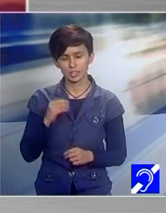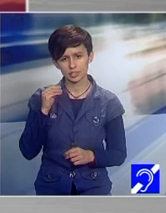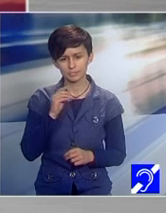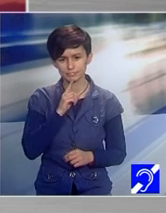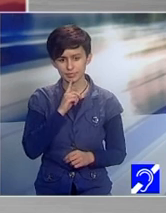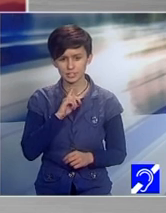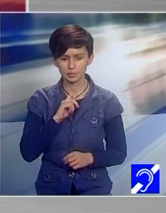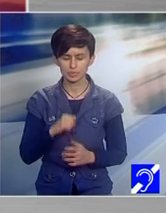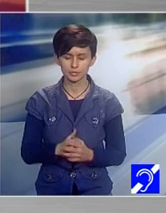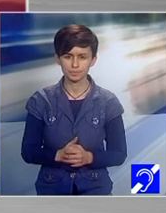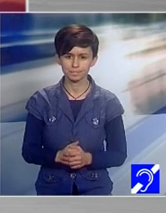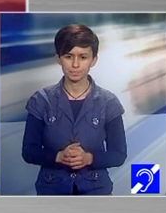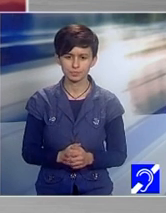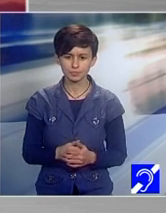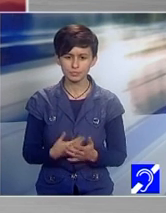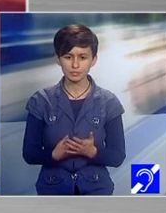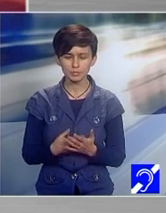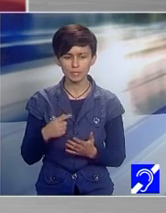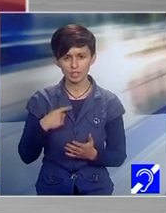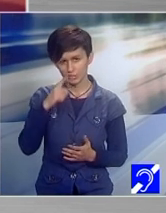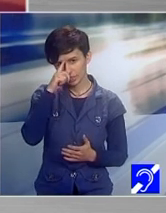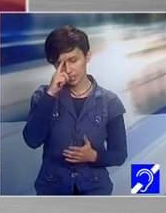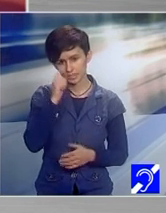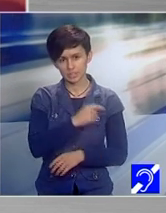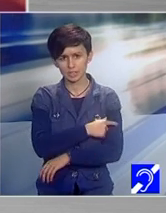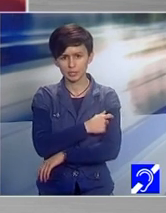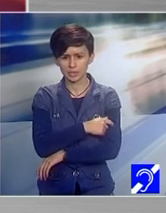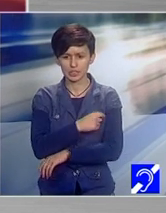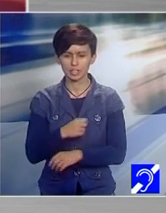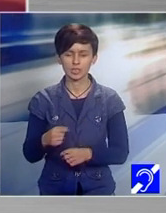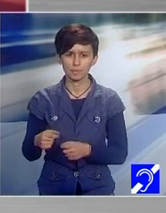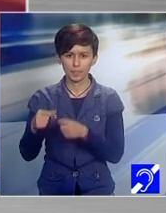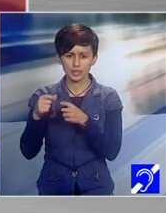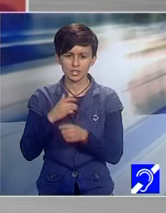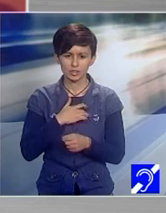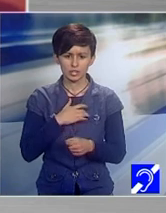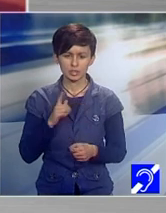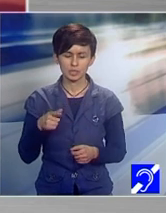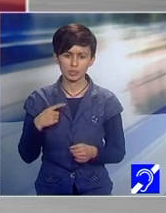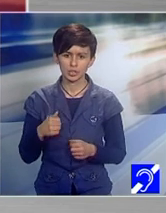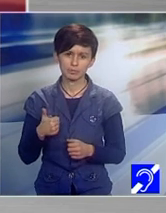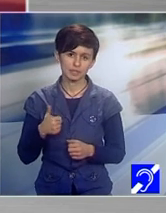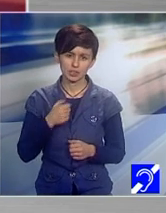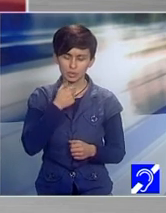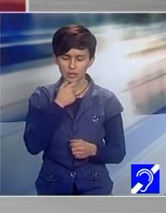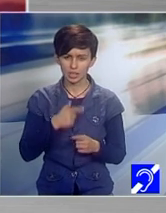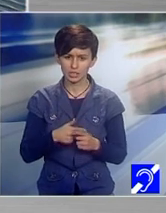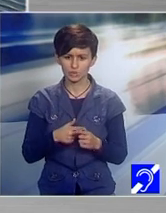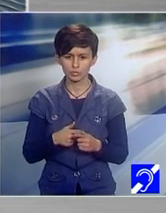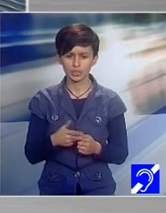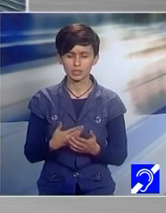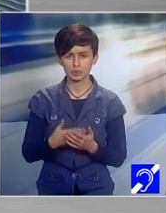trebuie cel puțin o jumătate de an, un an, ca să înveți și să te pui la punct cu ceea ce se cere